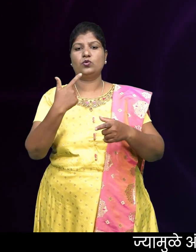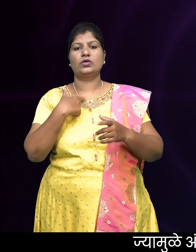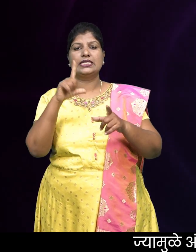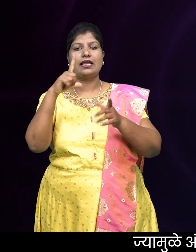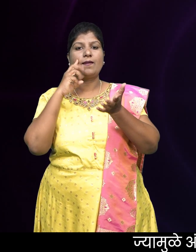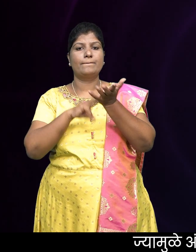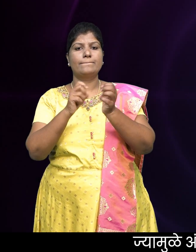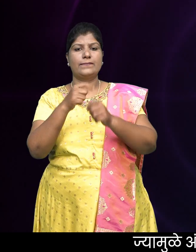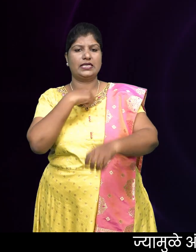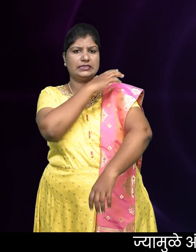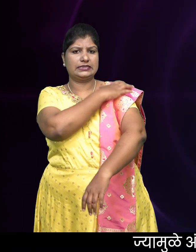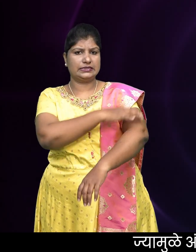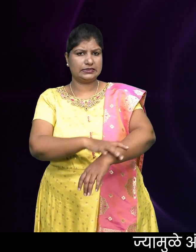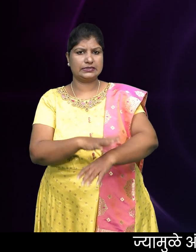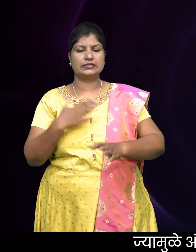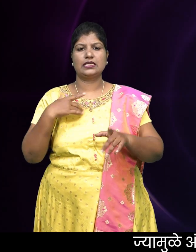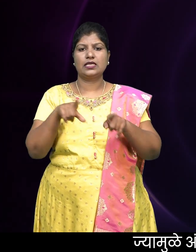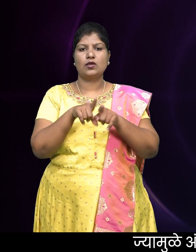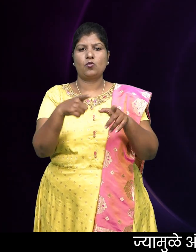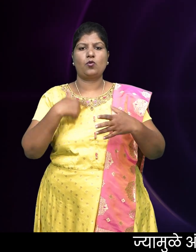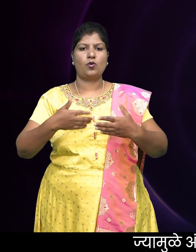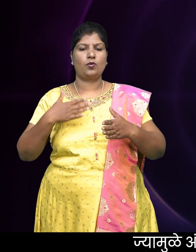ज्यामुळे अंग फक्त एकाच दिशेने फिरू शकते.